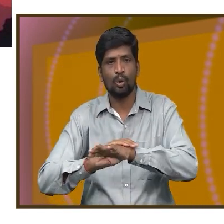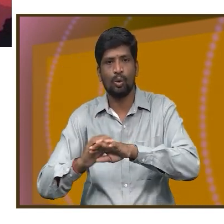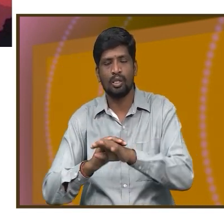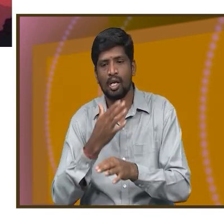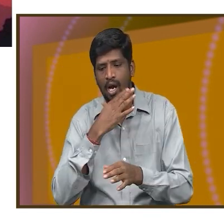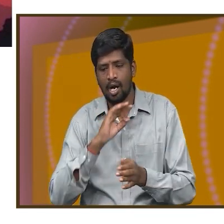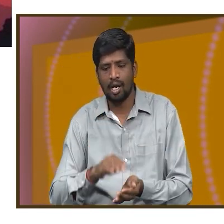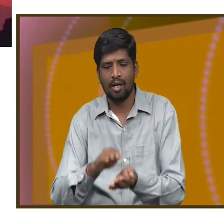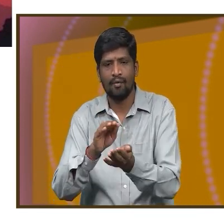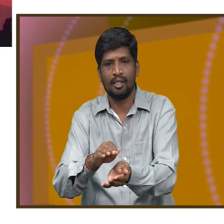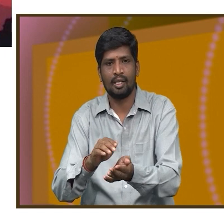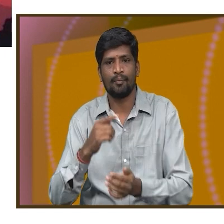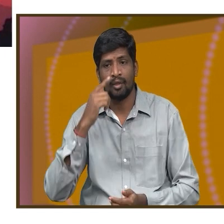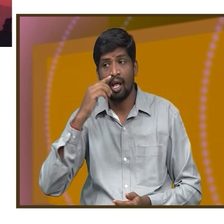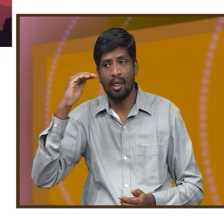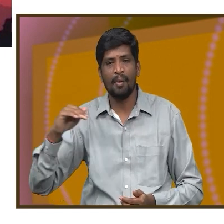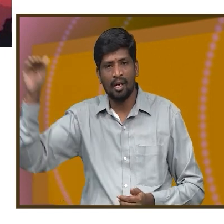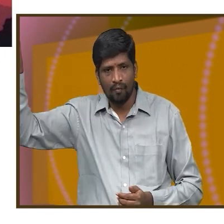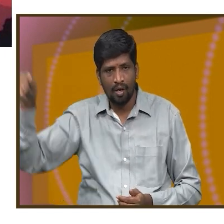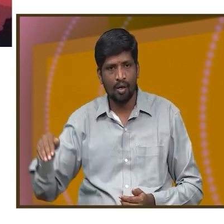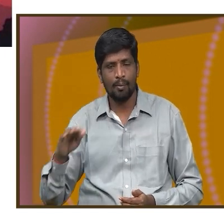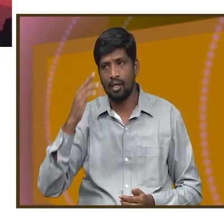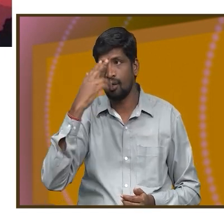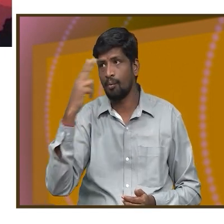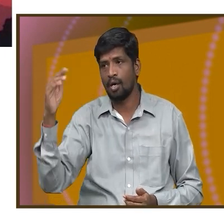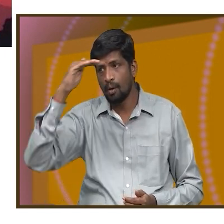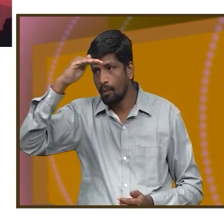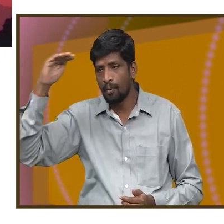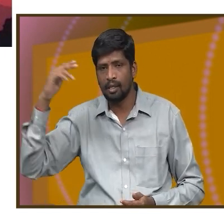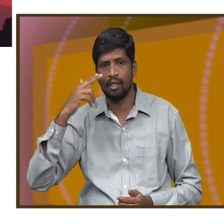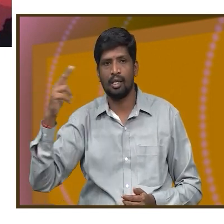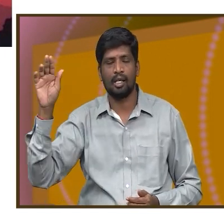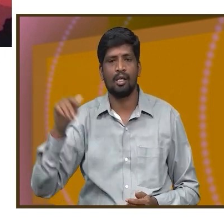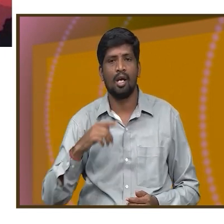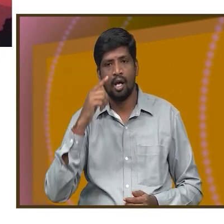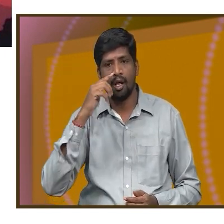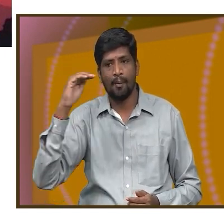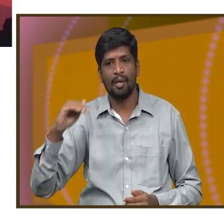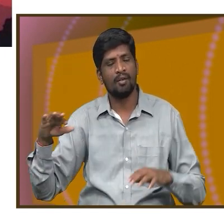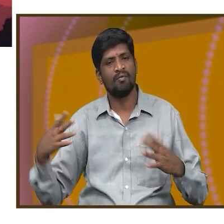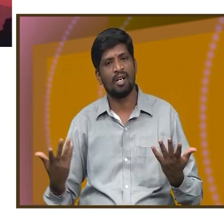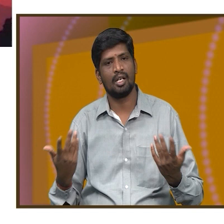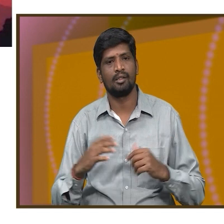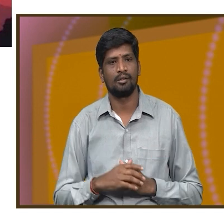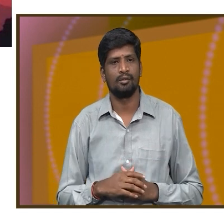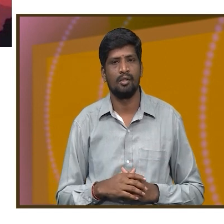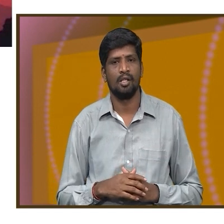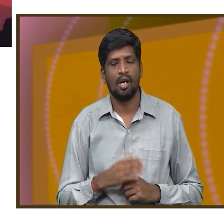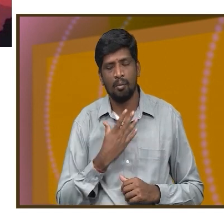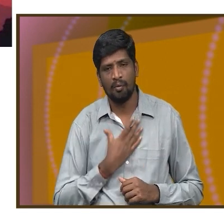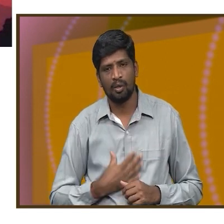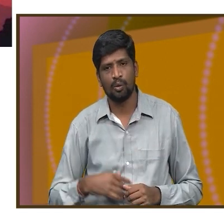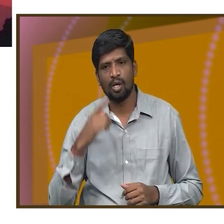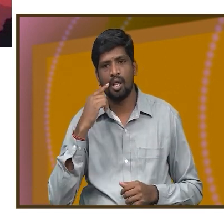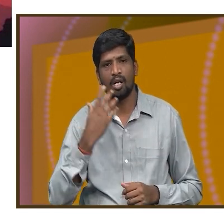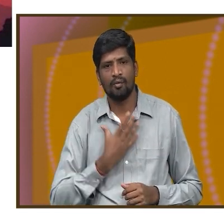அந்த சிறுமி வந்து அந்த செருப்பை வந்து வாங்கி சென்று விடுவாள் அப்படின்னு சொல்லி. ஆனால் அப்பொழுதும் அந்த சிறுமி வரவில்லை. அவர் ரொம்ப